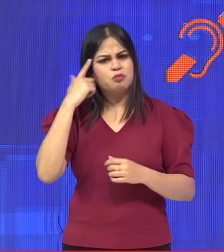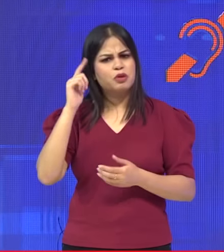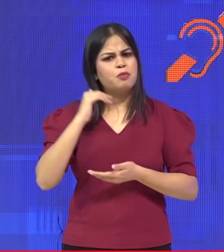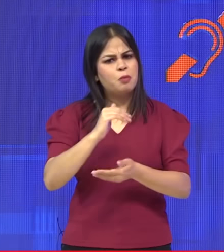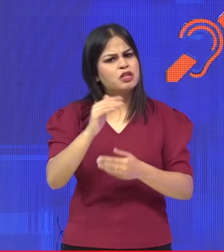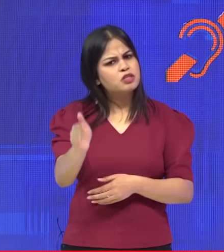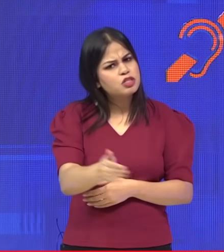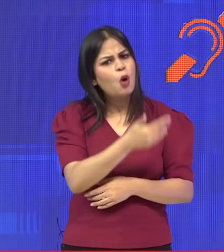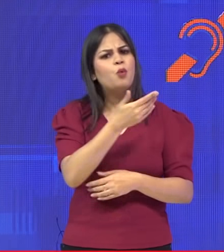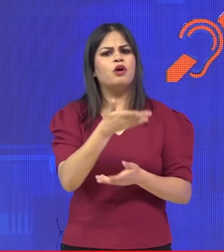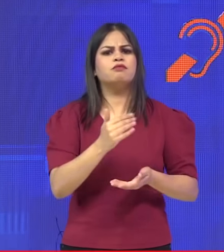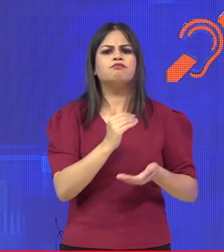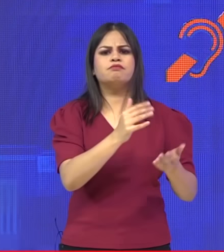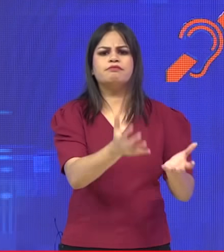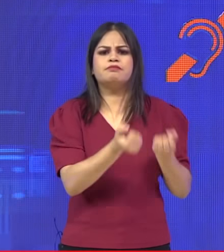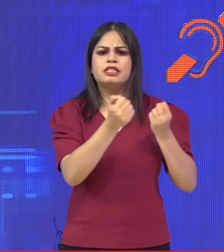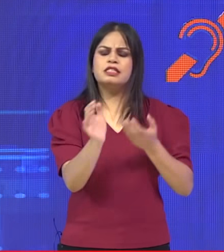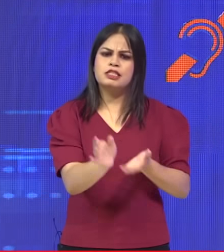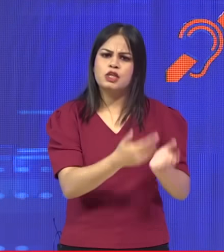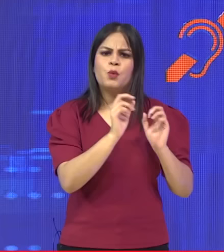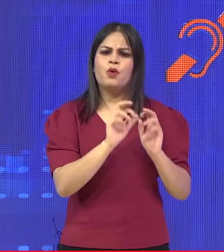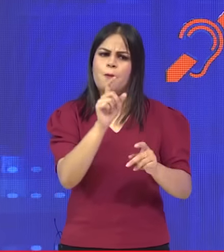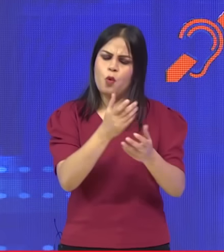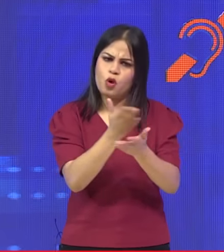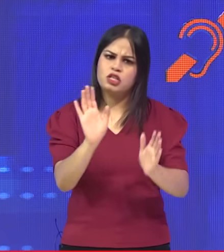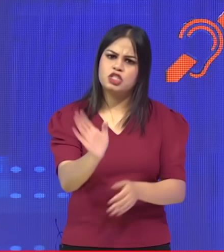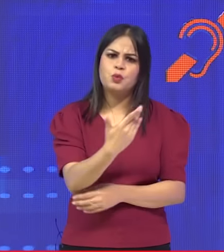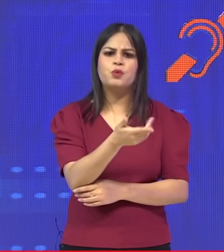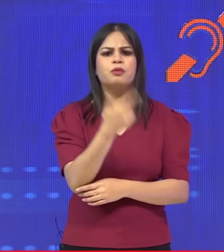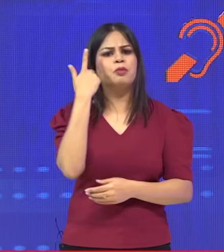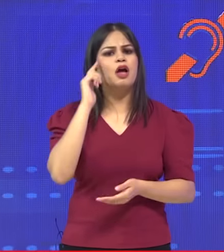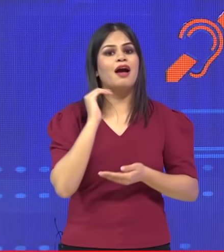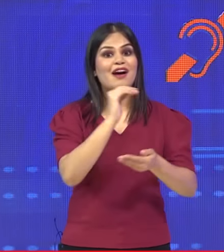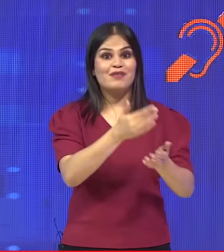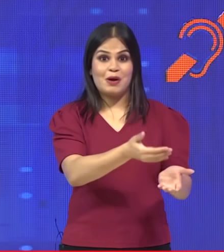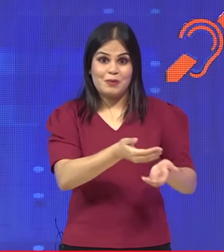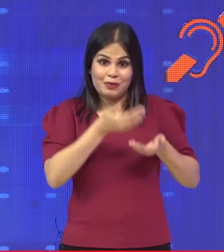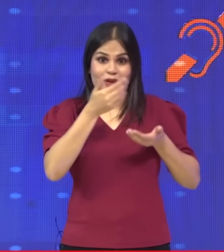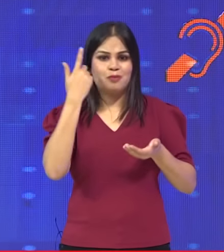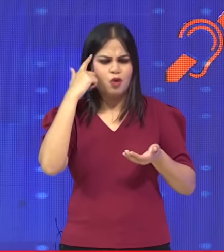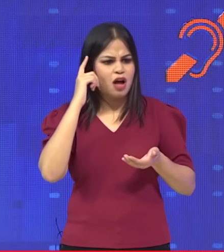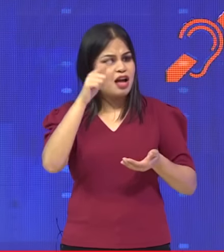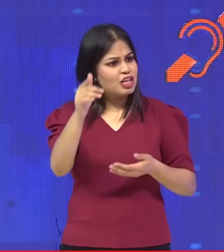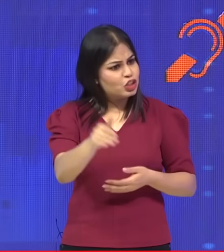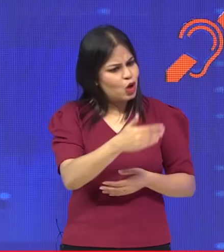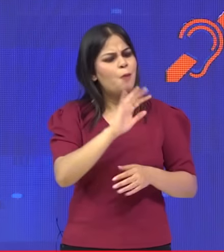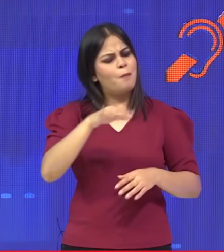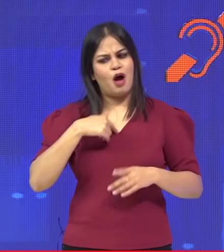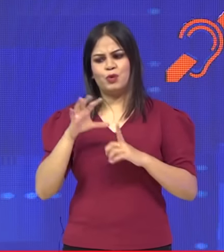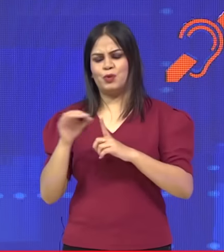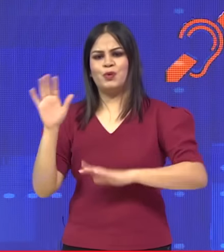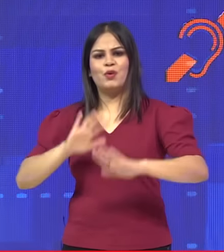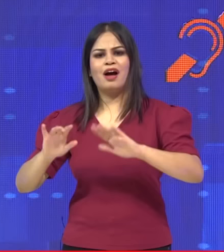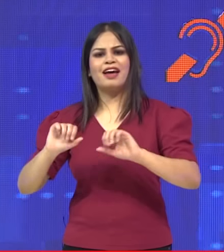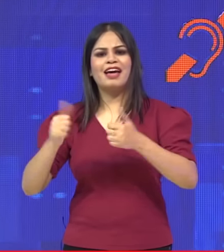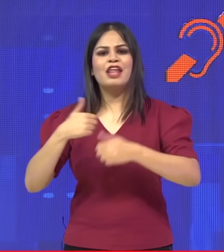अवार्ड लेने लेने जैन आप सब के सब जो आप अवार्ड लेने जाओगे तभी तो मैं परफॉर्म कर सकूंगा मैं